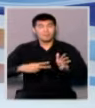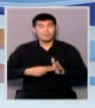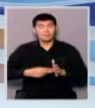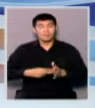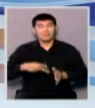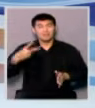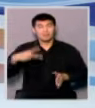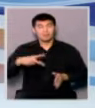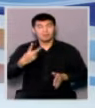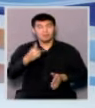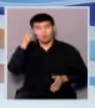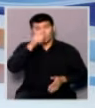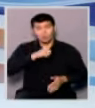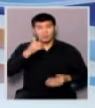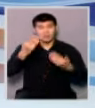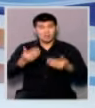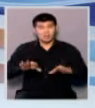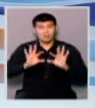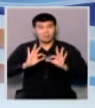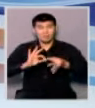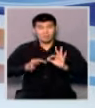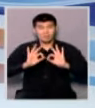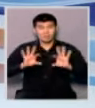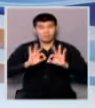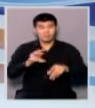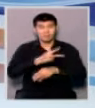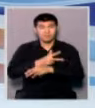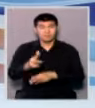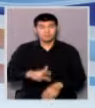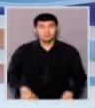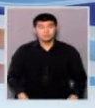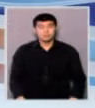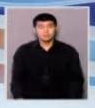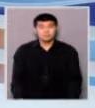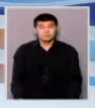на 2021 год. Об этом подробнее в следующем сюжете.